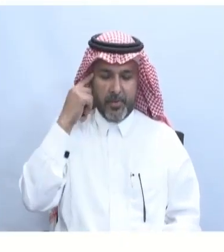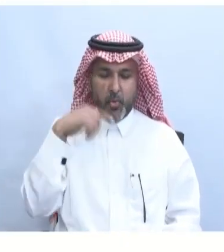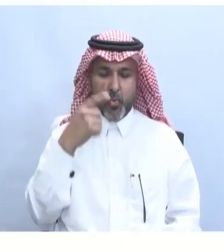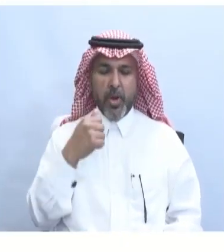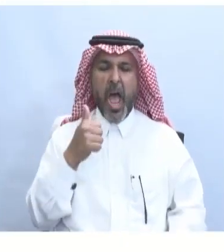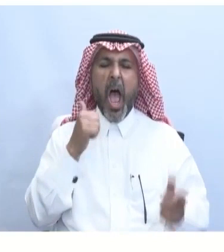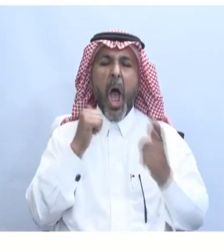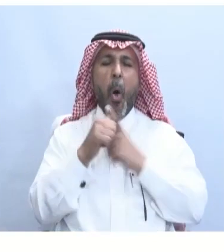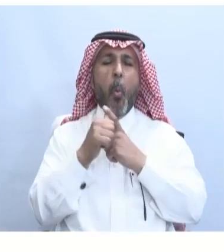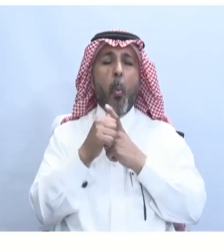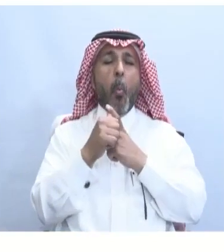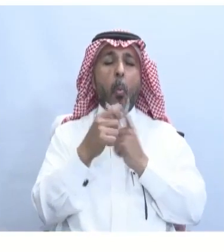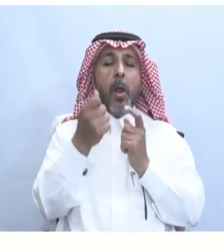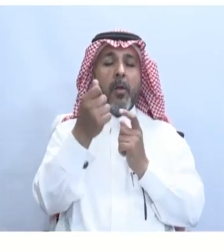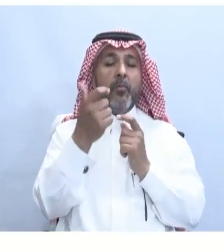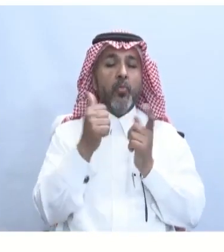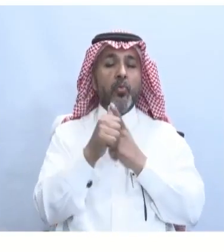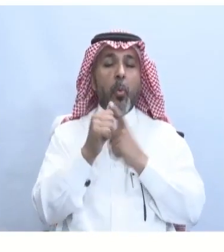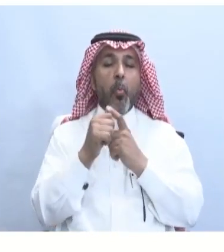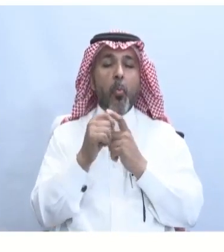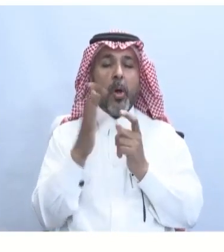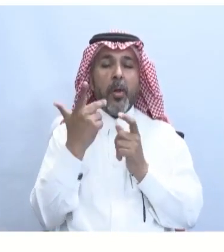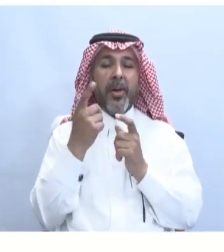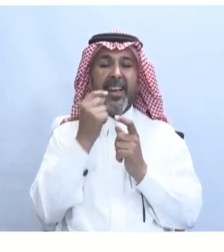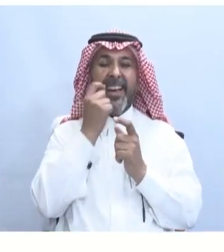خالص من ماذا صنع من الذهب